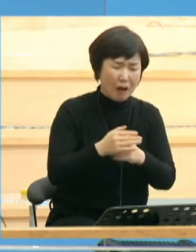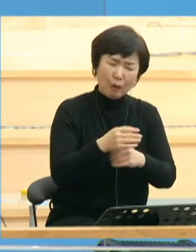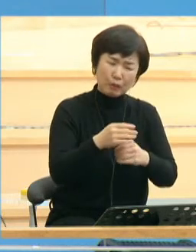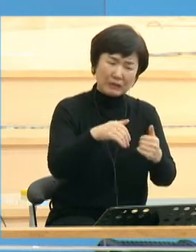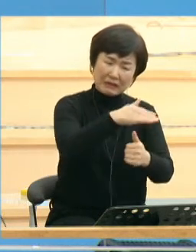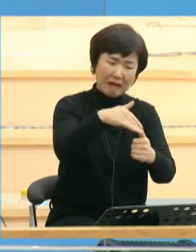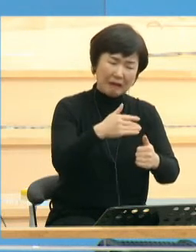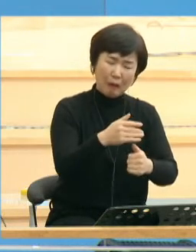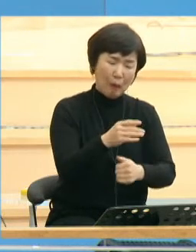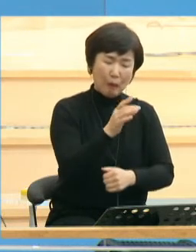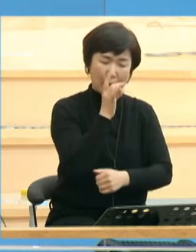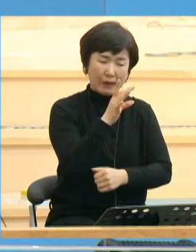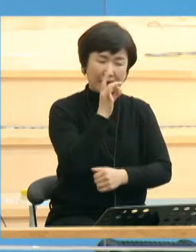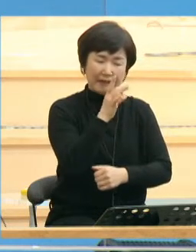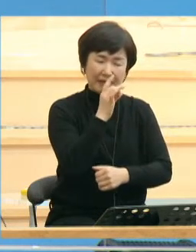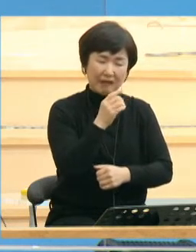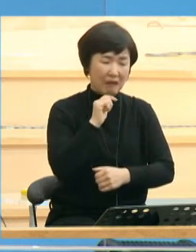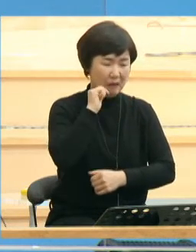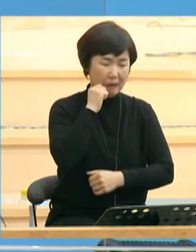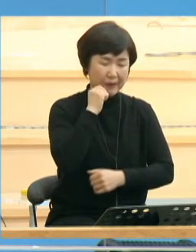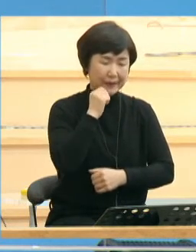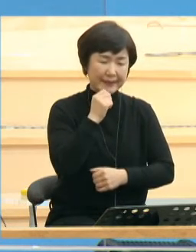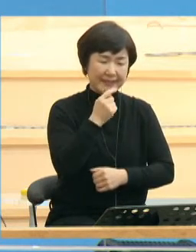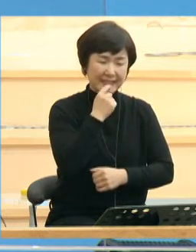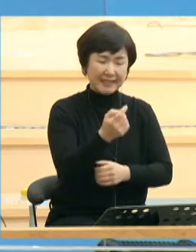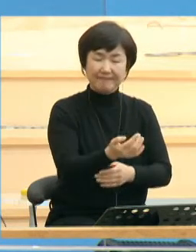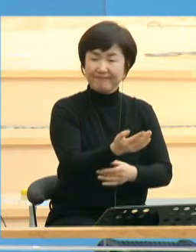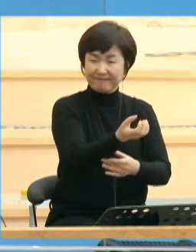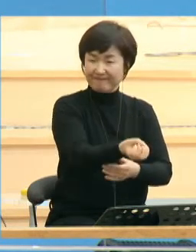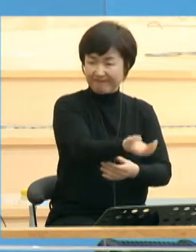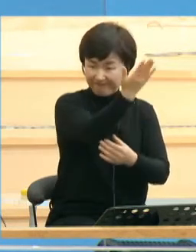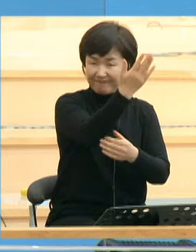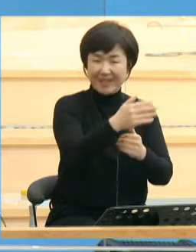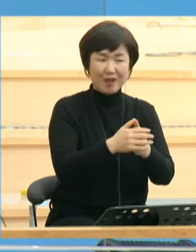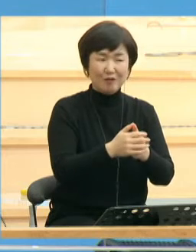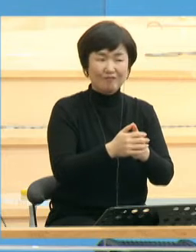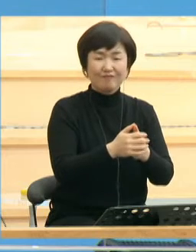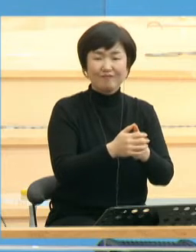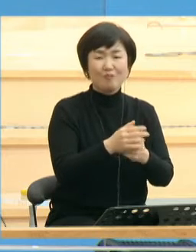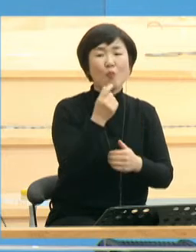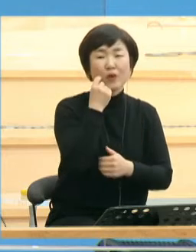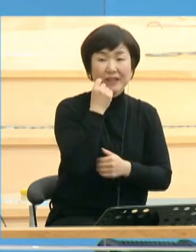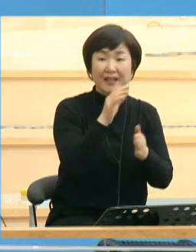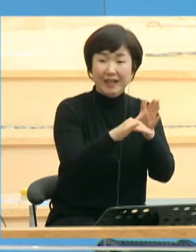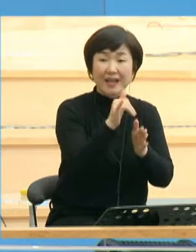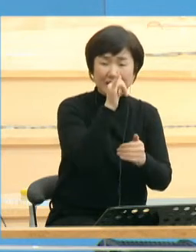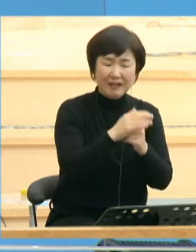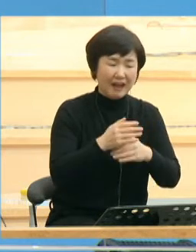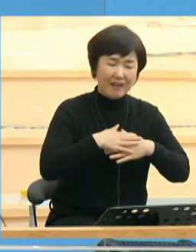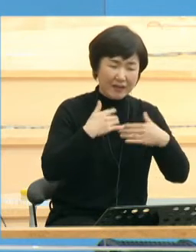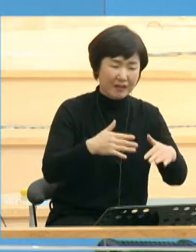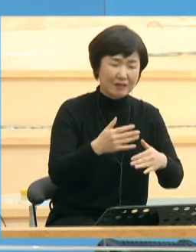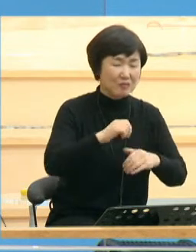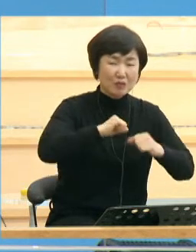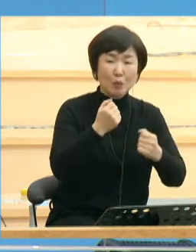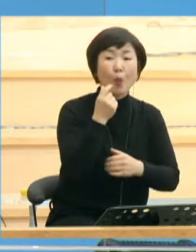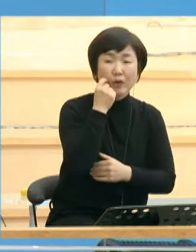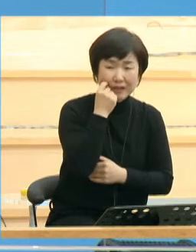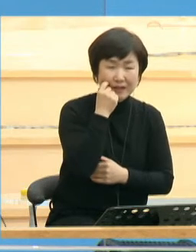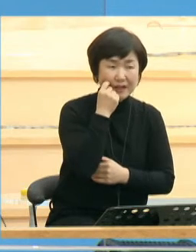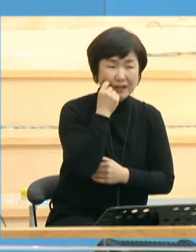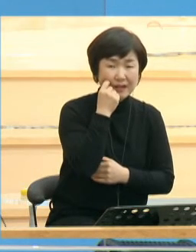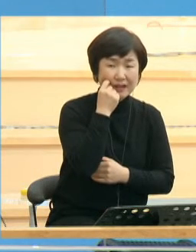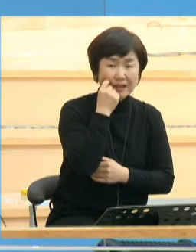그래서 정말 어렵게 어렵게 해서 순종이 참 어려울 때가 있습니다 연약해서 순종 하지 못할 때